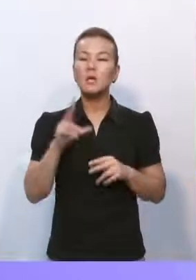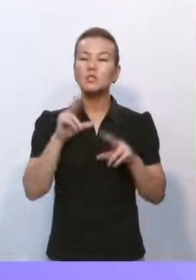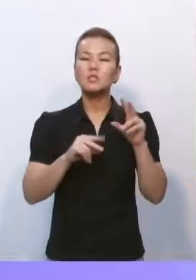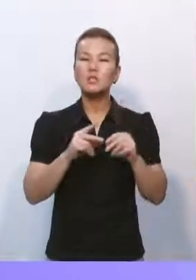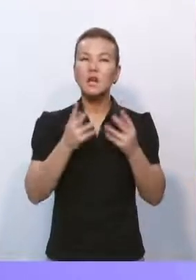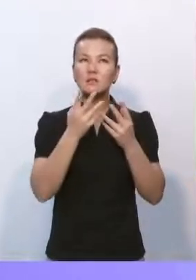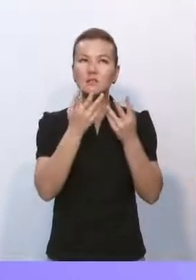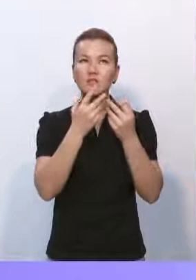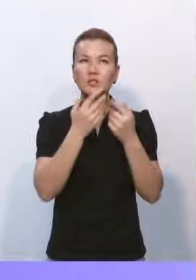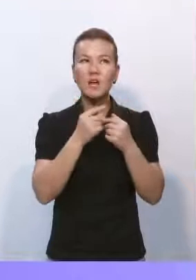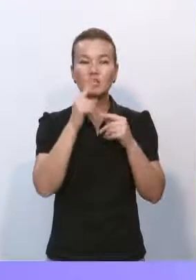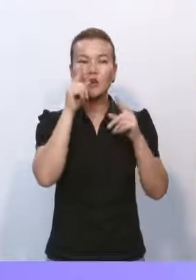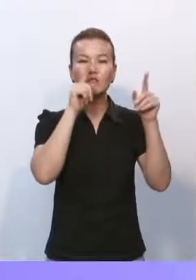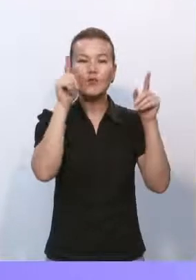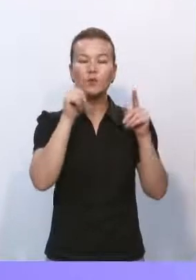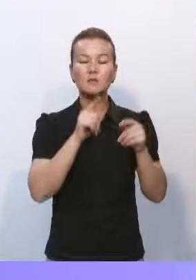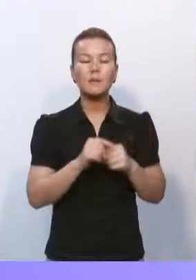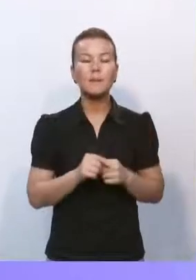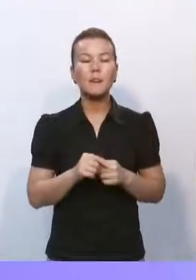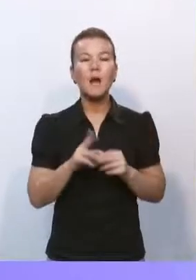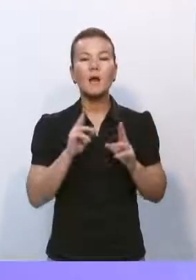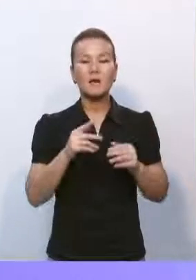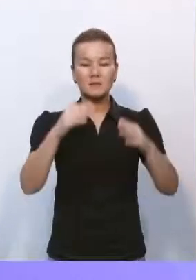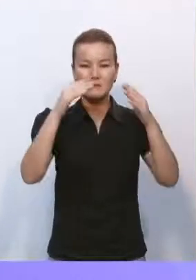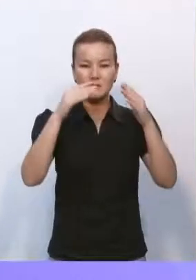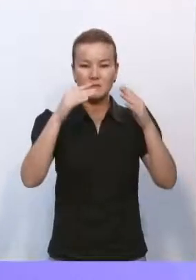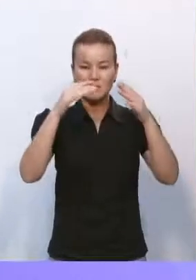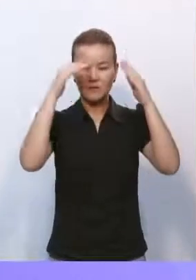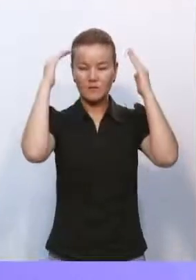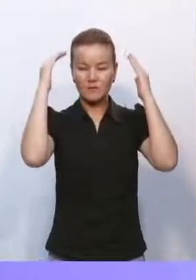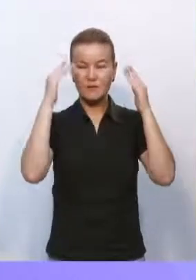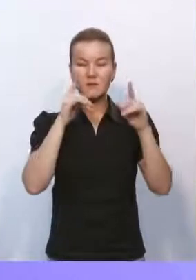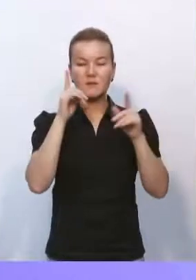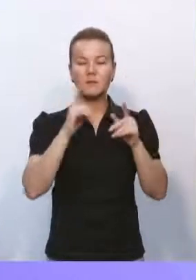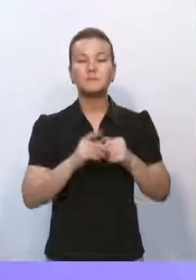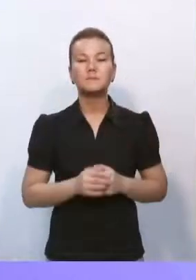считать звезды, как звезд на небе.